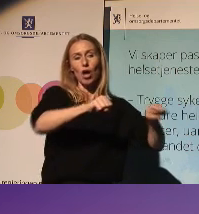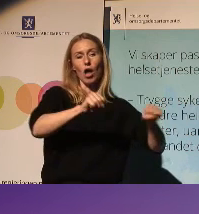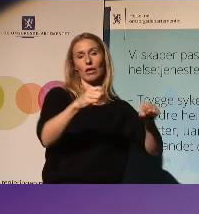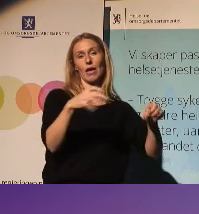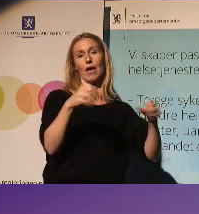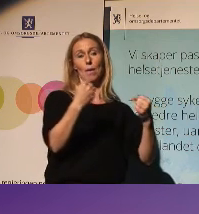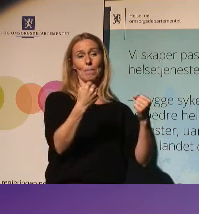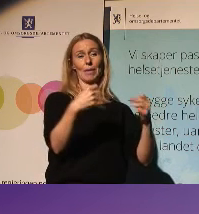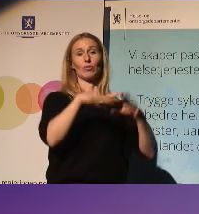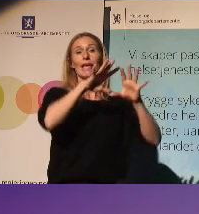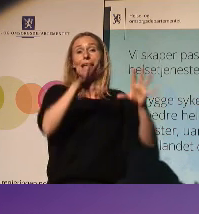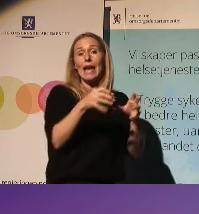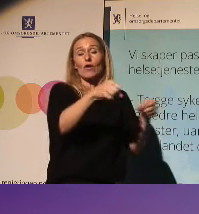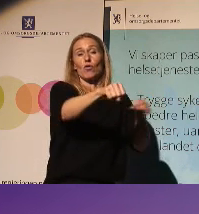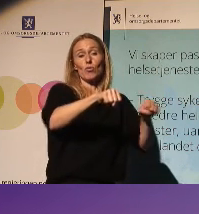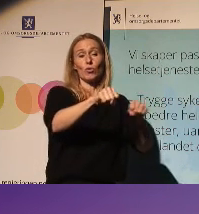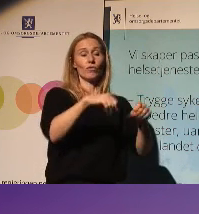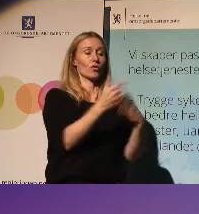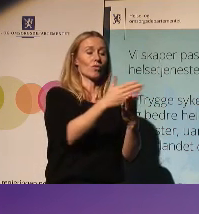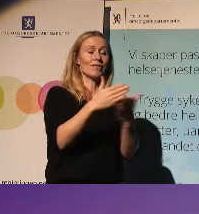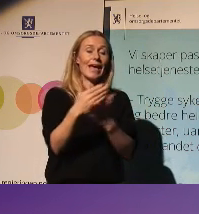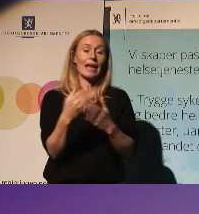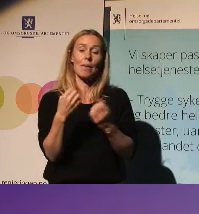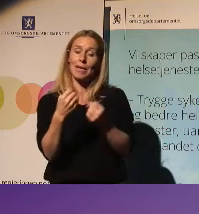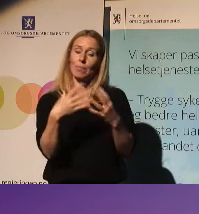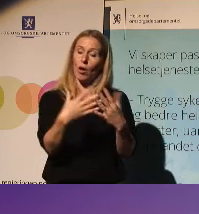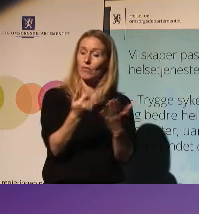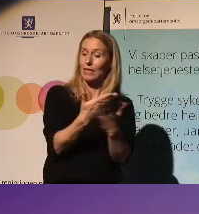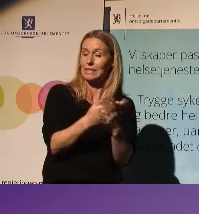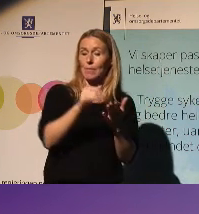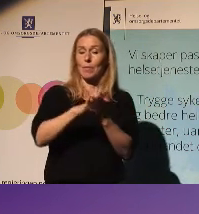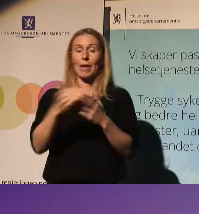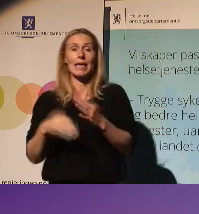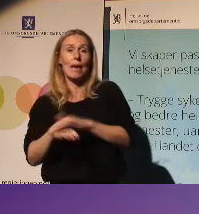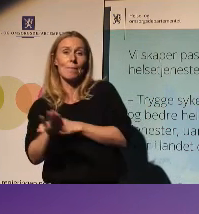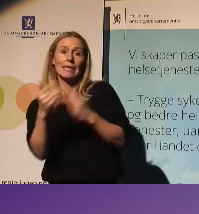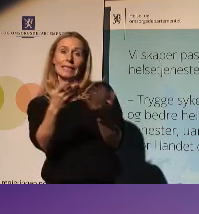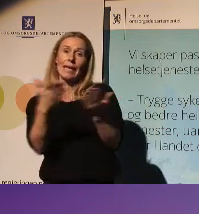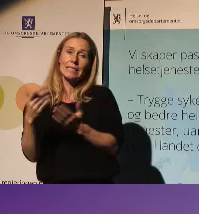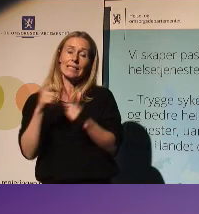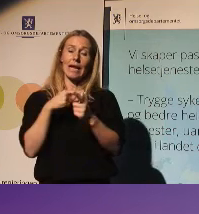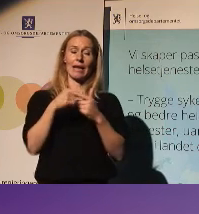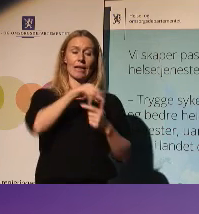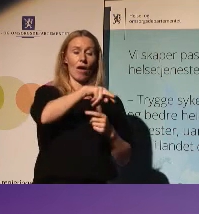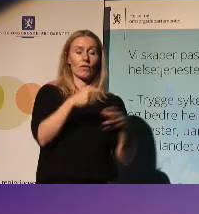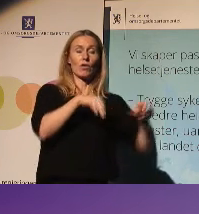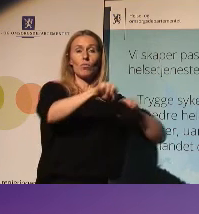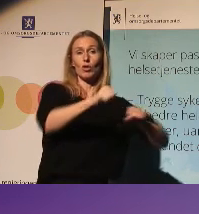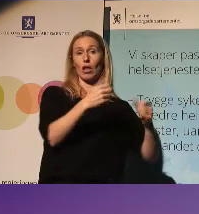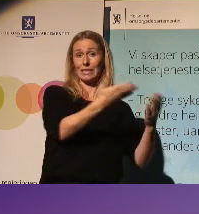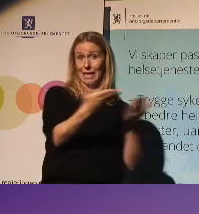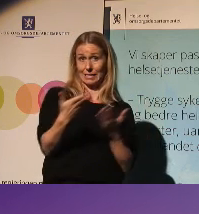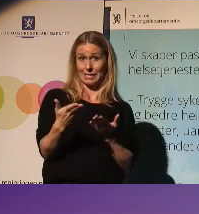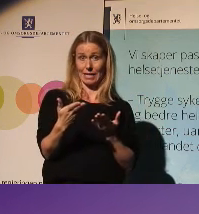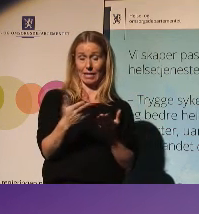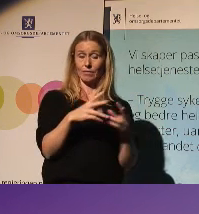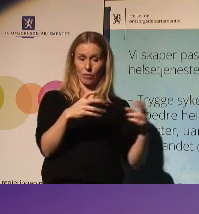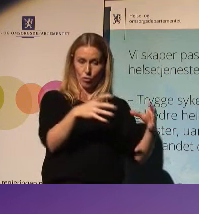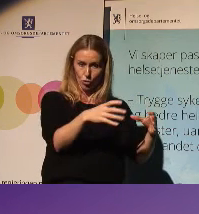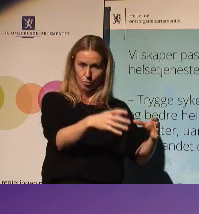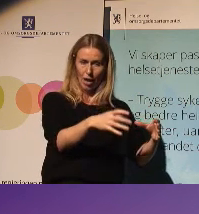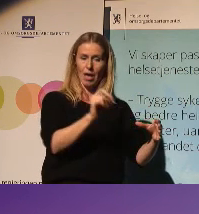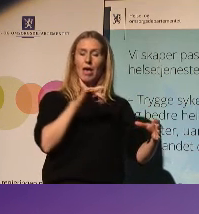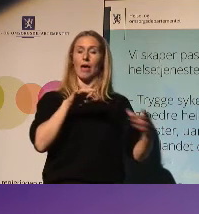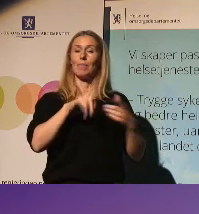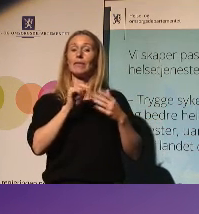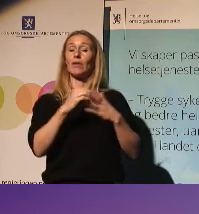på en bedre måte og ville dele bilpark med hjemmetjeneste og andre kommunale tjenester. Men dette var en veldig